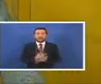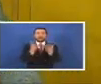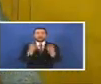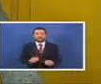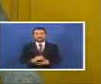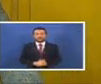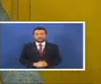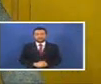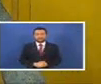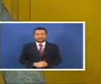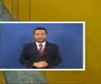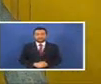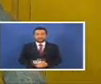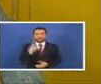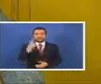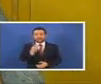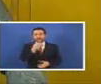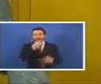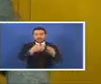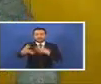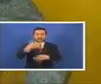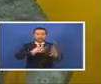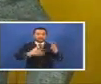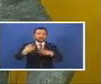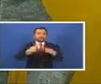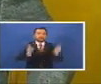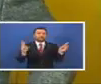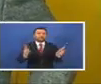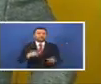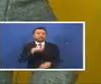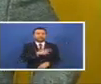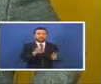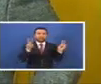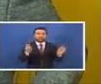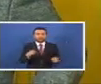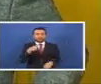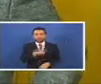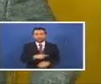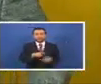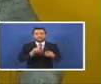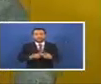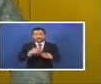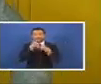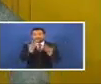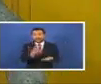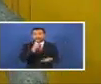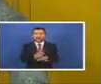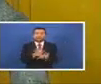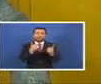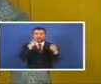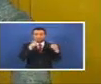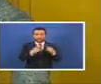verdi. Bir haberleşme özgürlüğü meselesiydi ve verilen karar